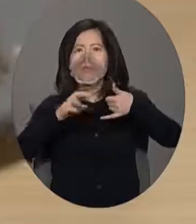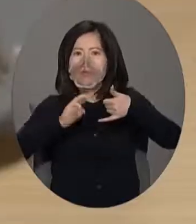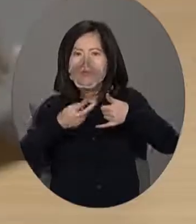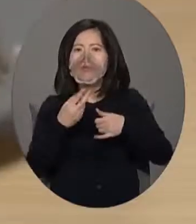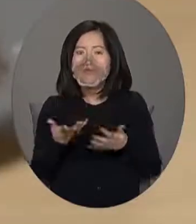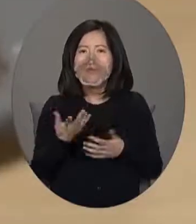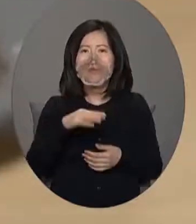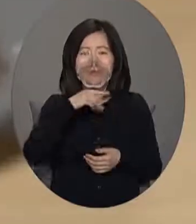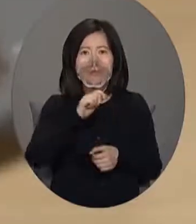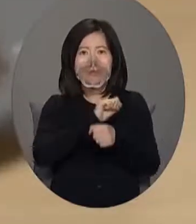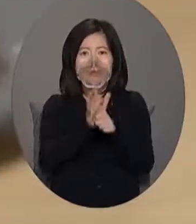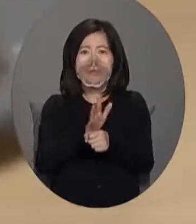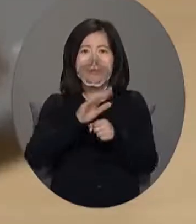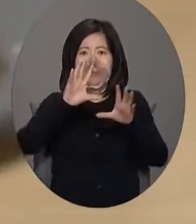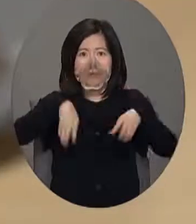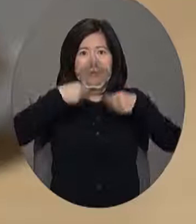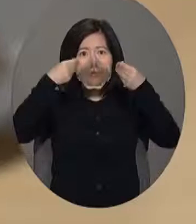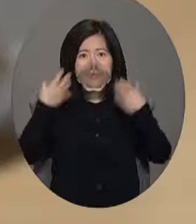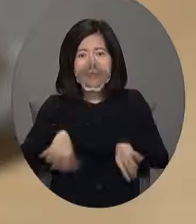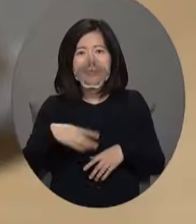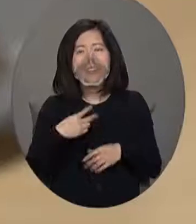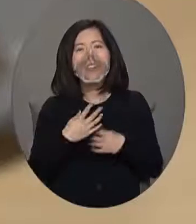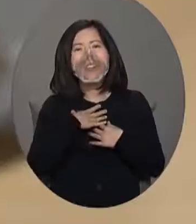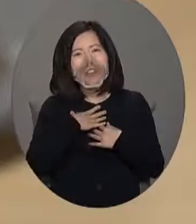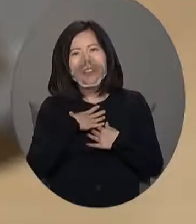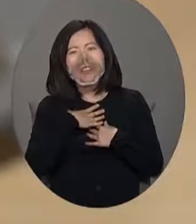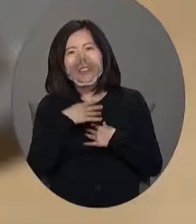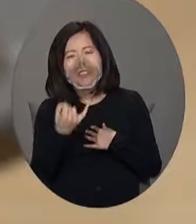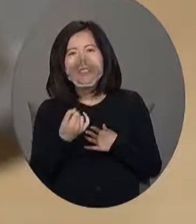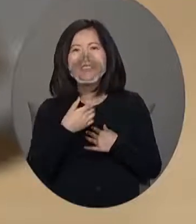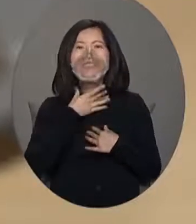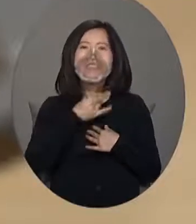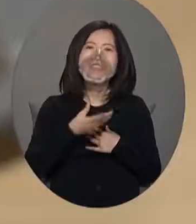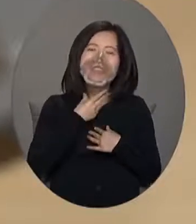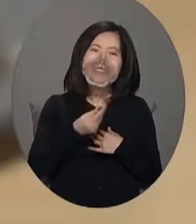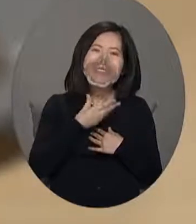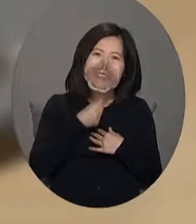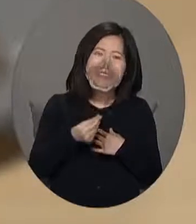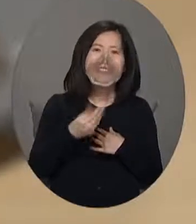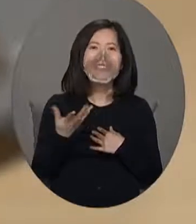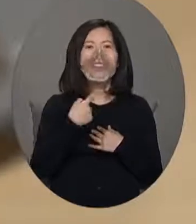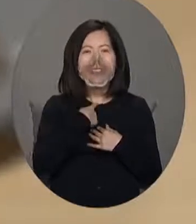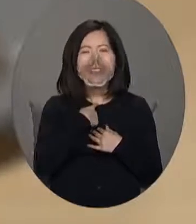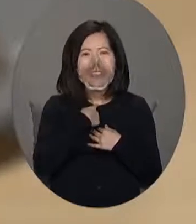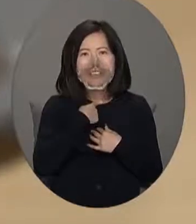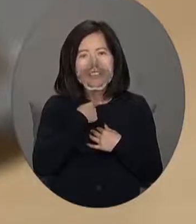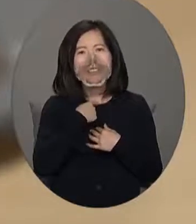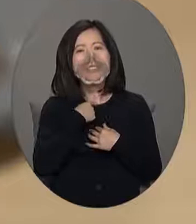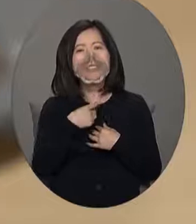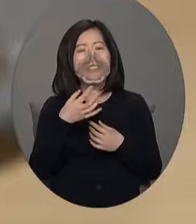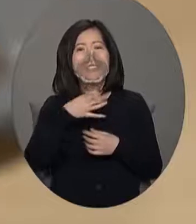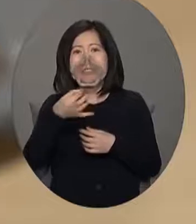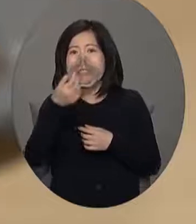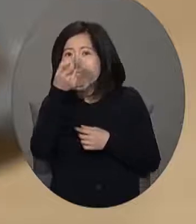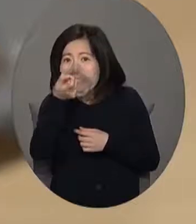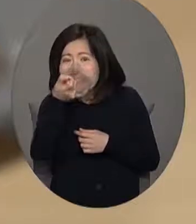真係新冠肺炎病咗之後咧，覺得氣唔夠啊，口乾一啲啊，或者係有一啲咳嗽痰亦都唔係話過多嘅